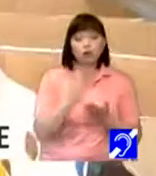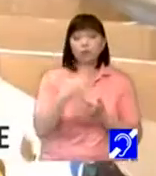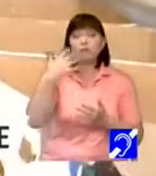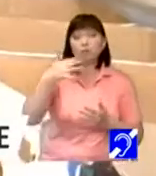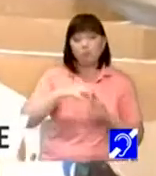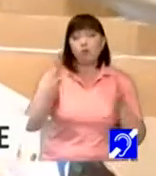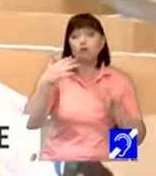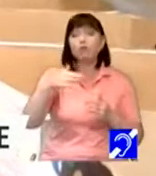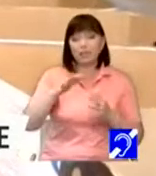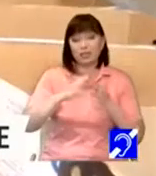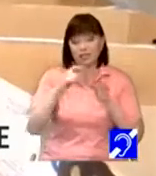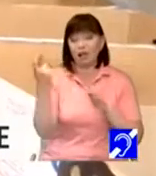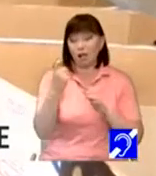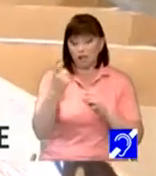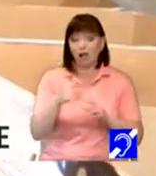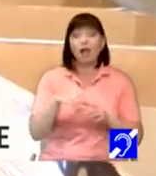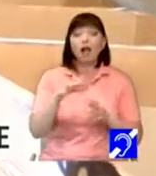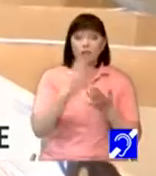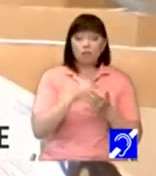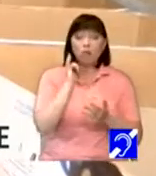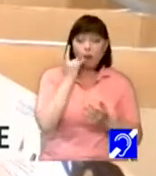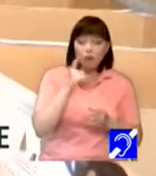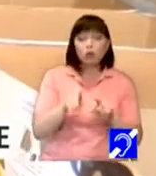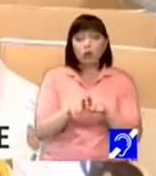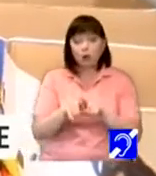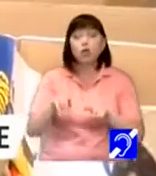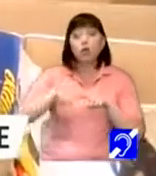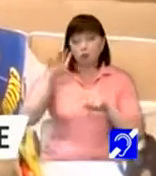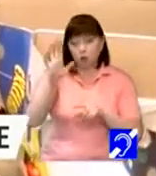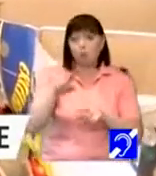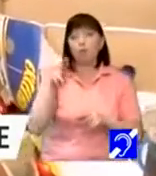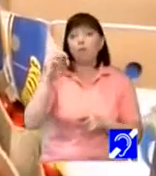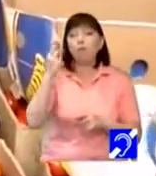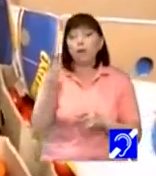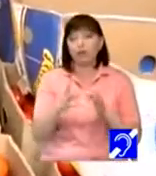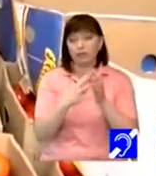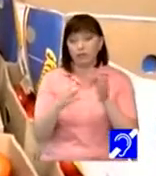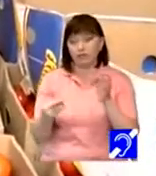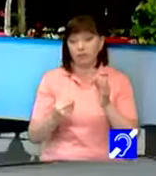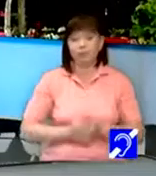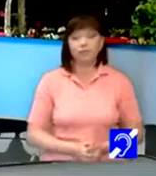de producători agricoli. După roșii și castraveți, în piețe urmează să apară și ardeii.